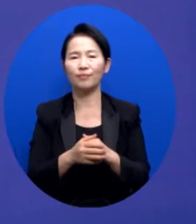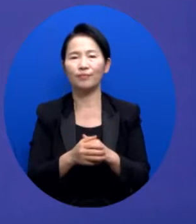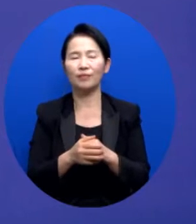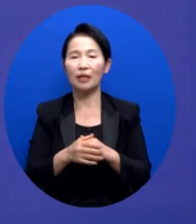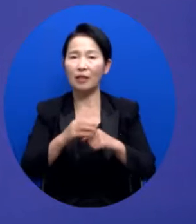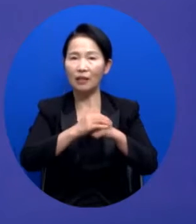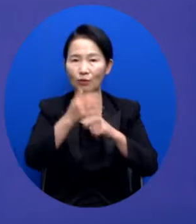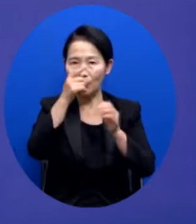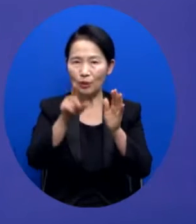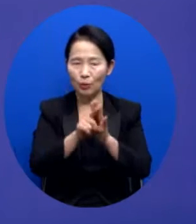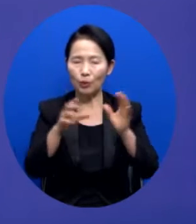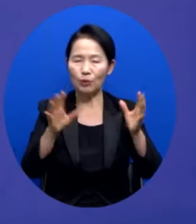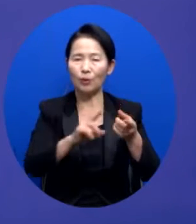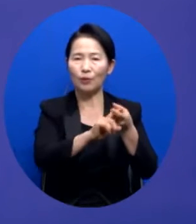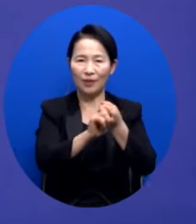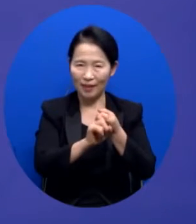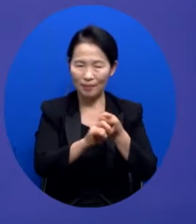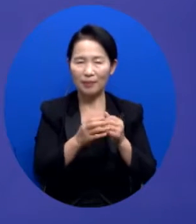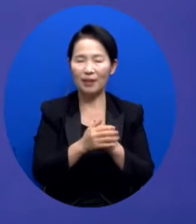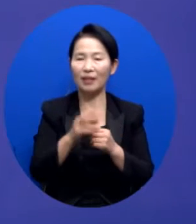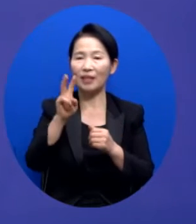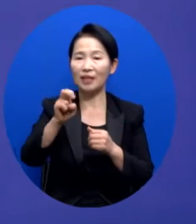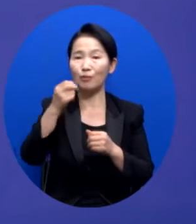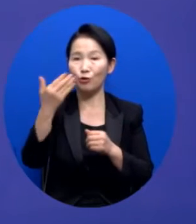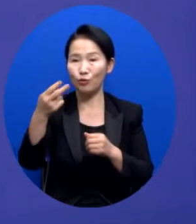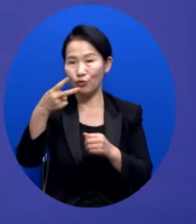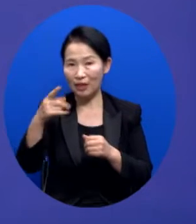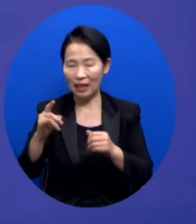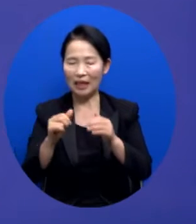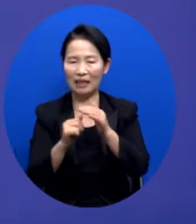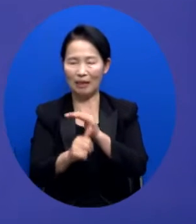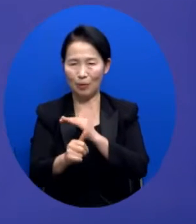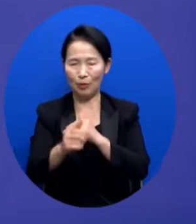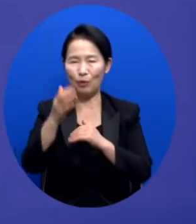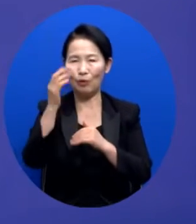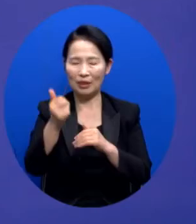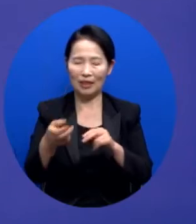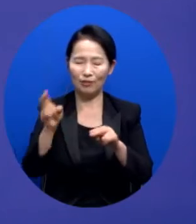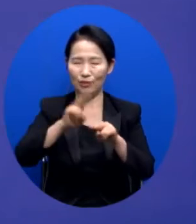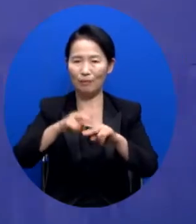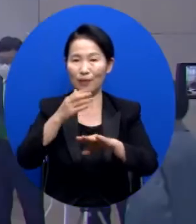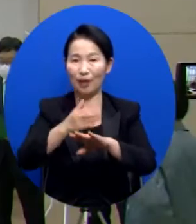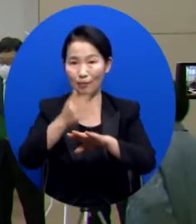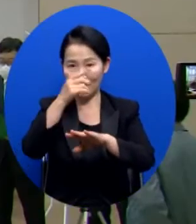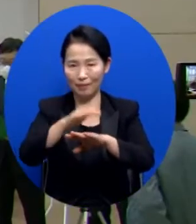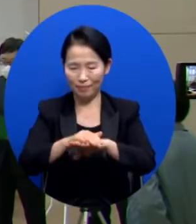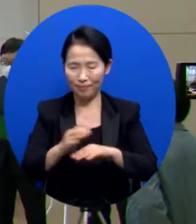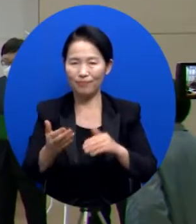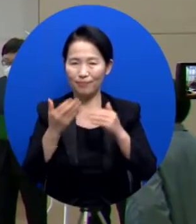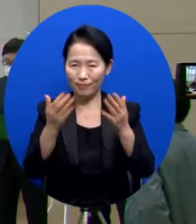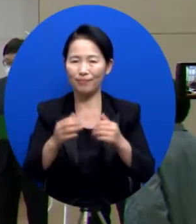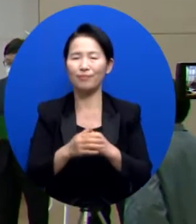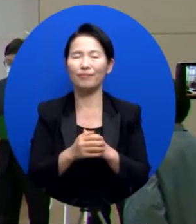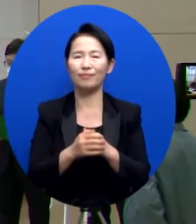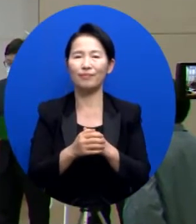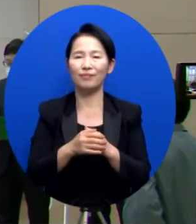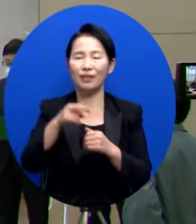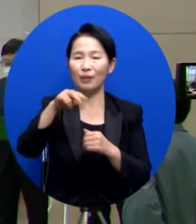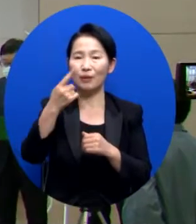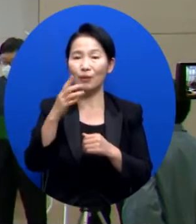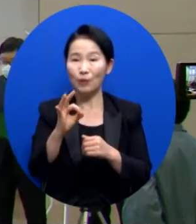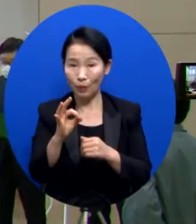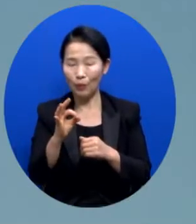대구 기독교 총 연합회 가 제 29대 대표회장 취임 감사예배를 드렸습니다 송기숙